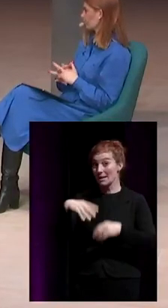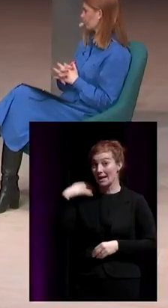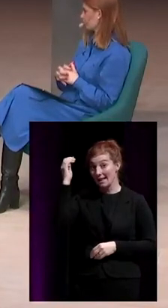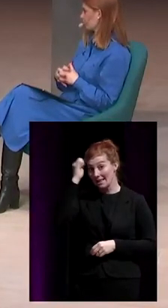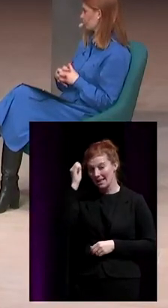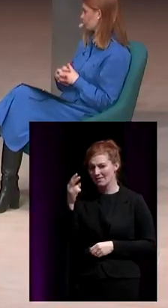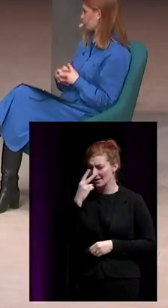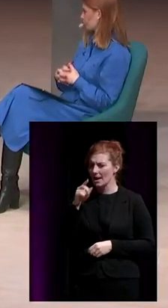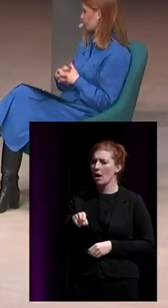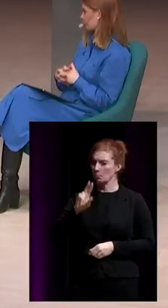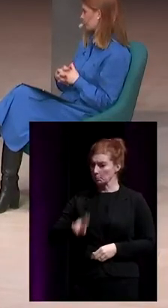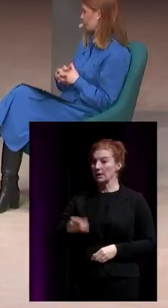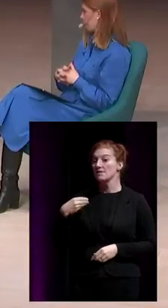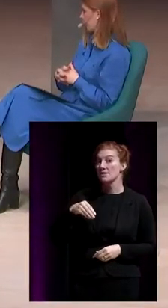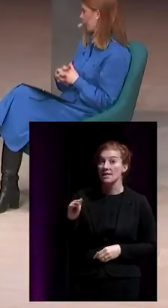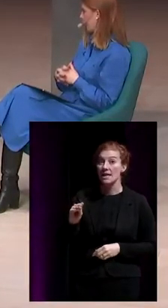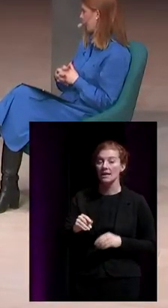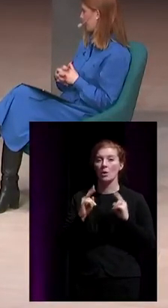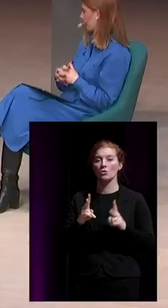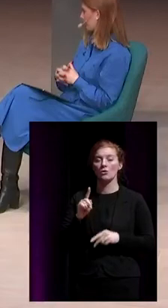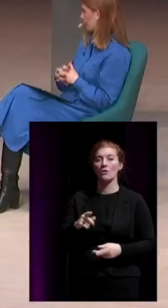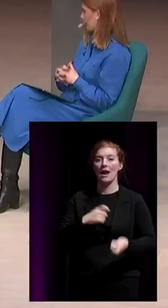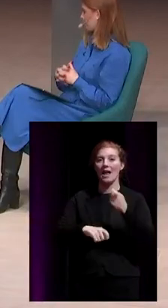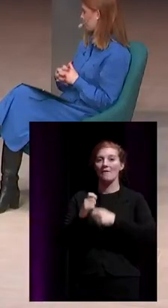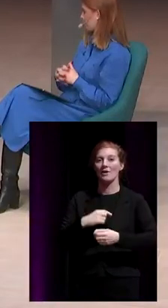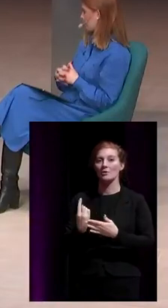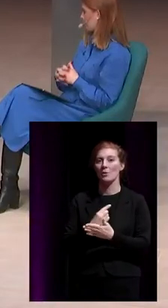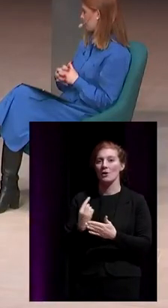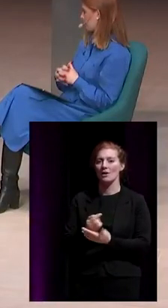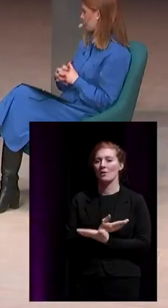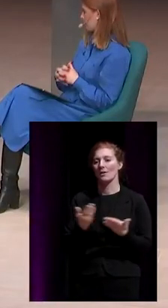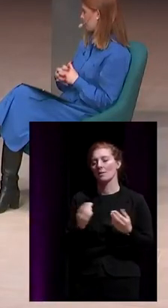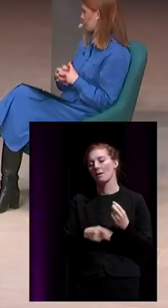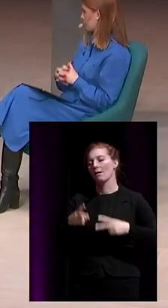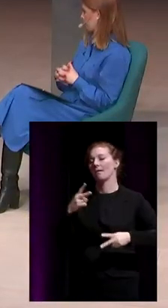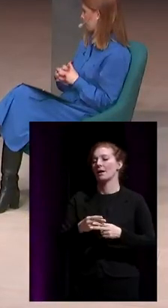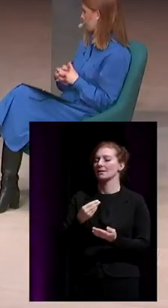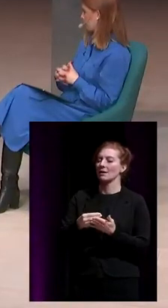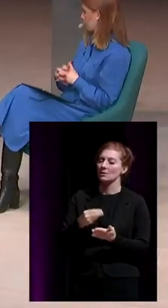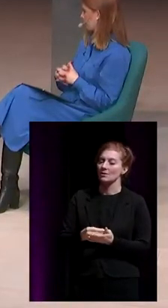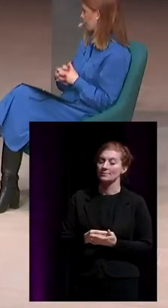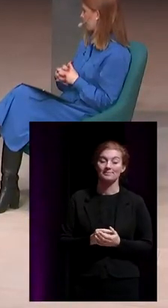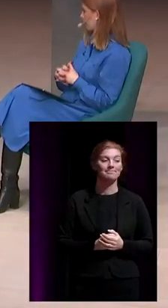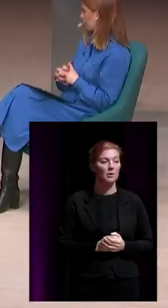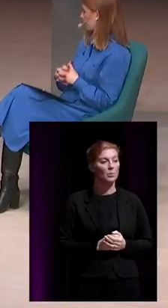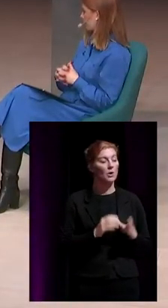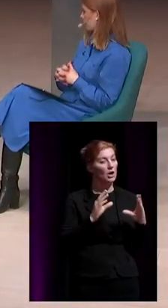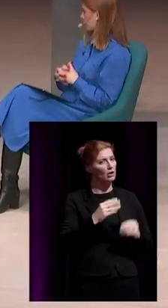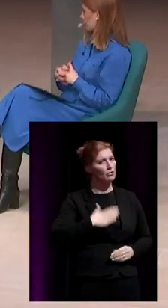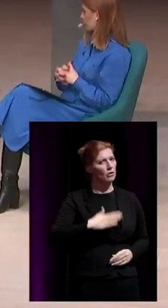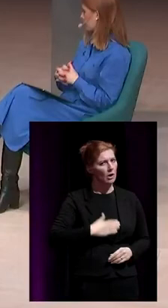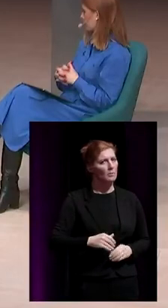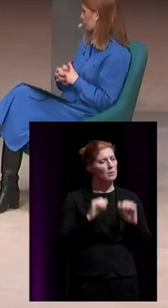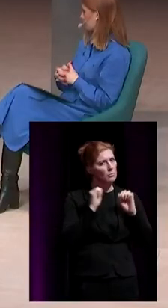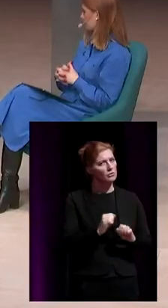riktig investering också för affärsmöjligheterna och inte som en kostnad vid sidan om. Jag tycker att man